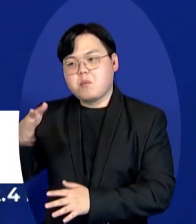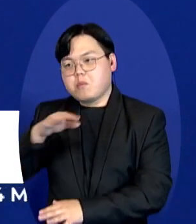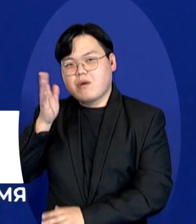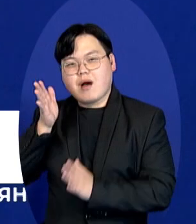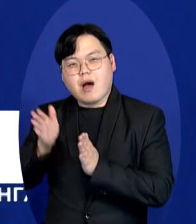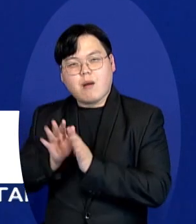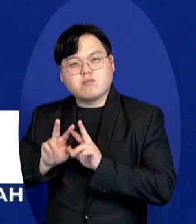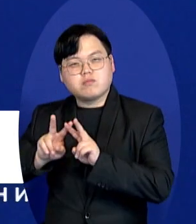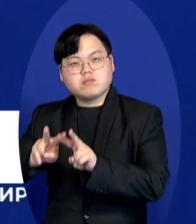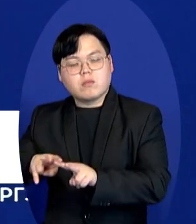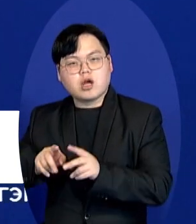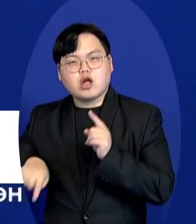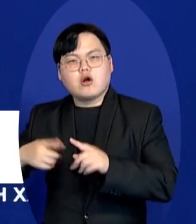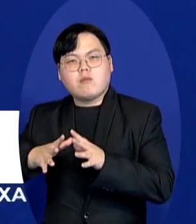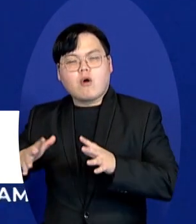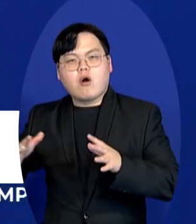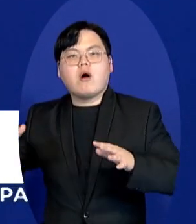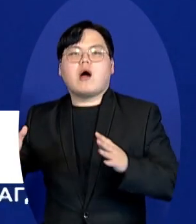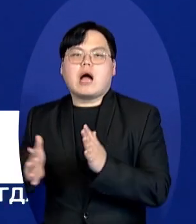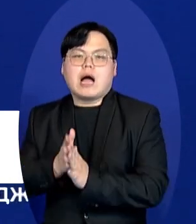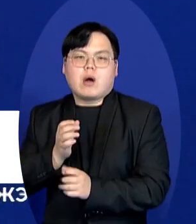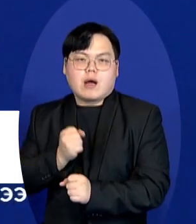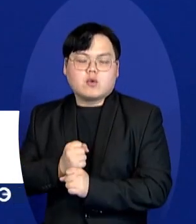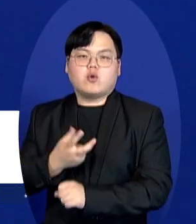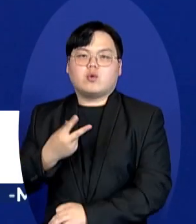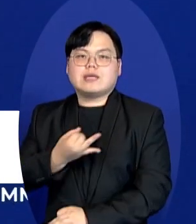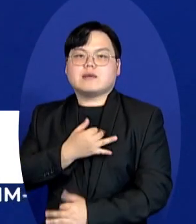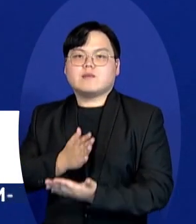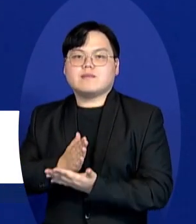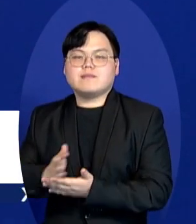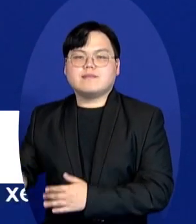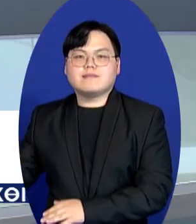бидний хамтын ажиллагаа илүү өргөжиж, ажил хэрэг болно гэдэгт итгэлтэй байна.